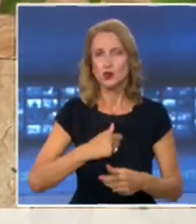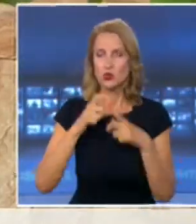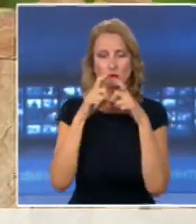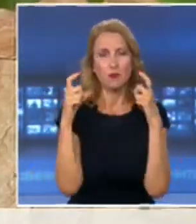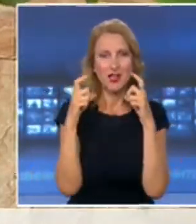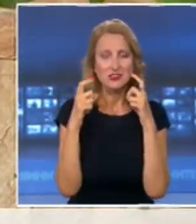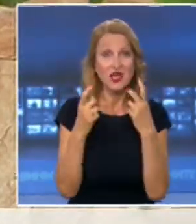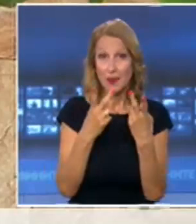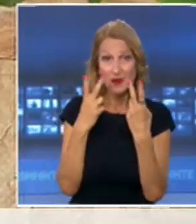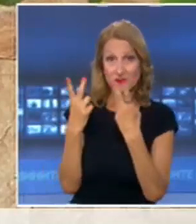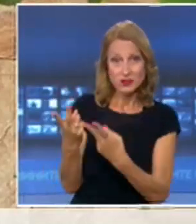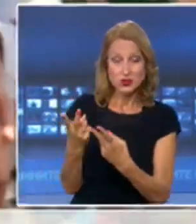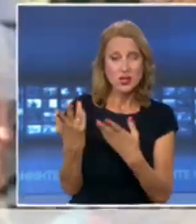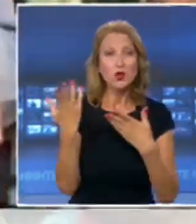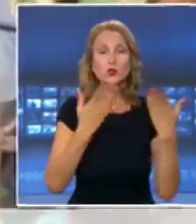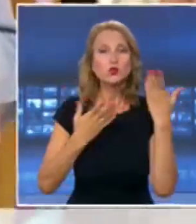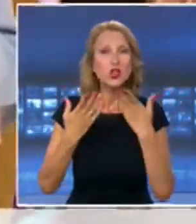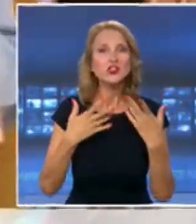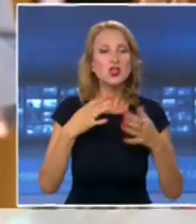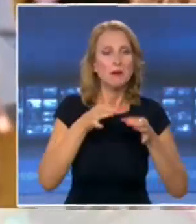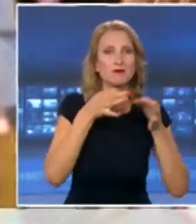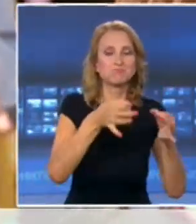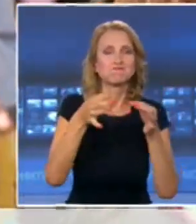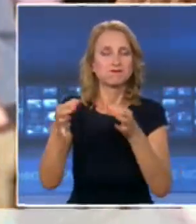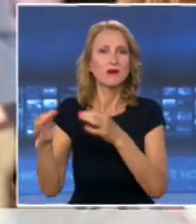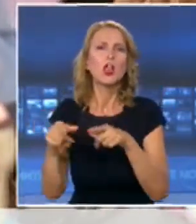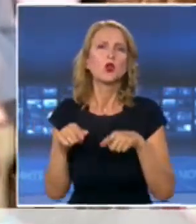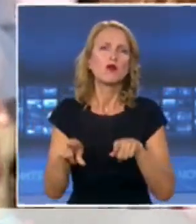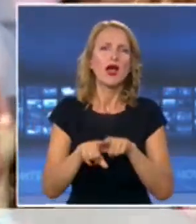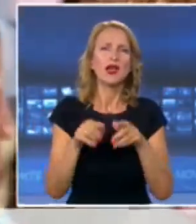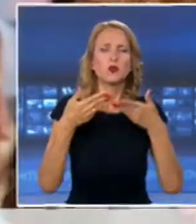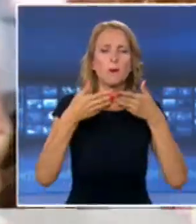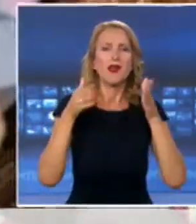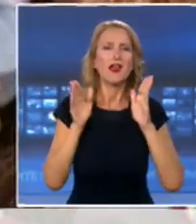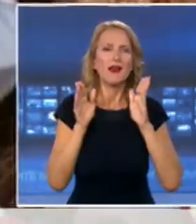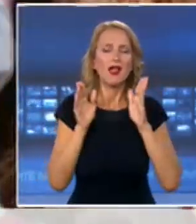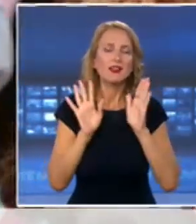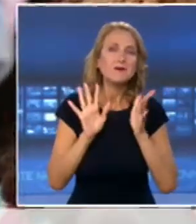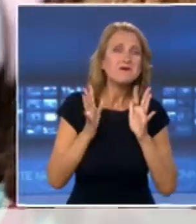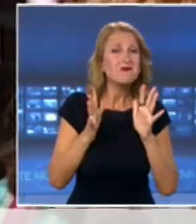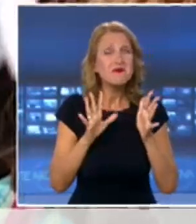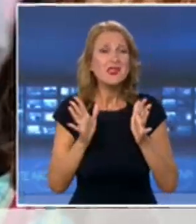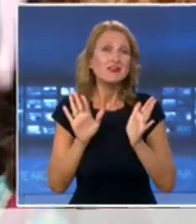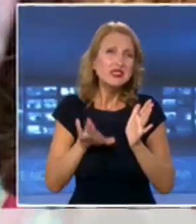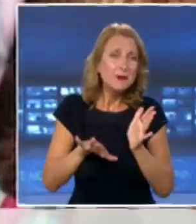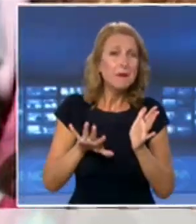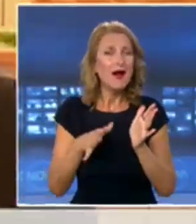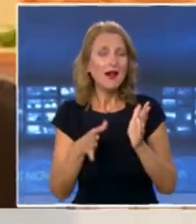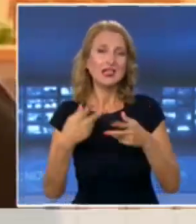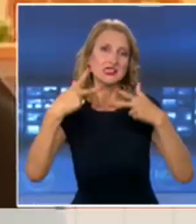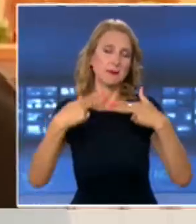че в училищата има разпространение. Това е вид механична преграда, която все пак спира разпространението на